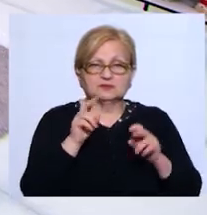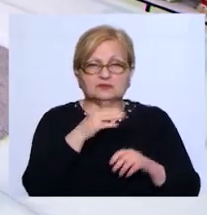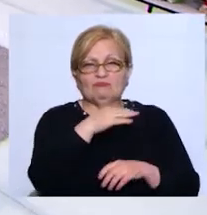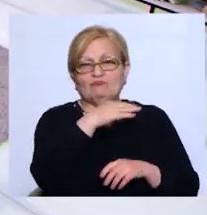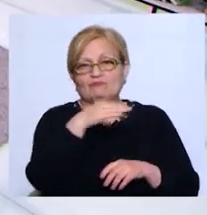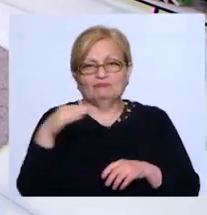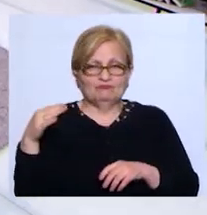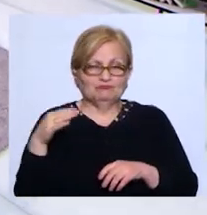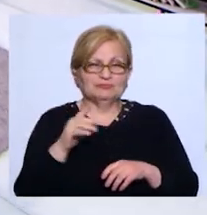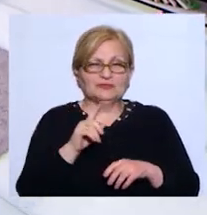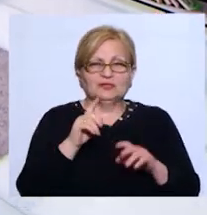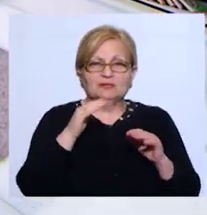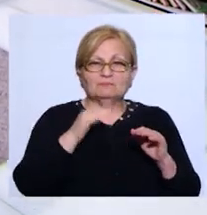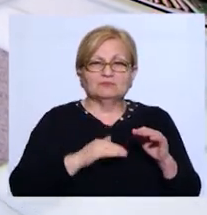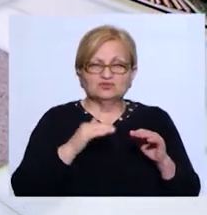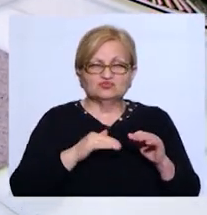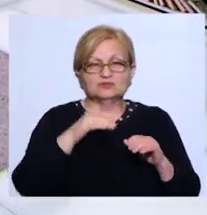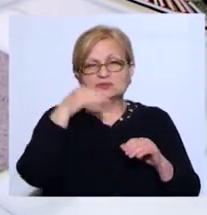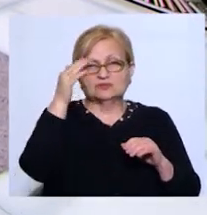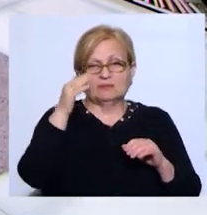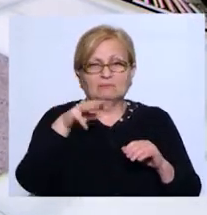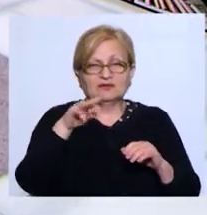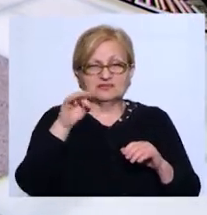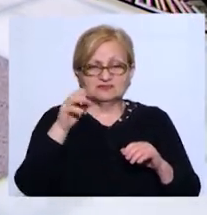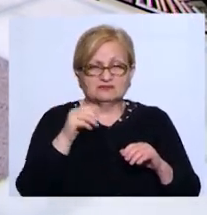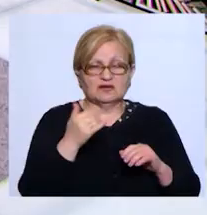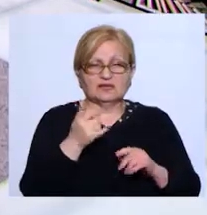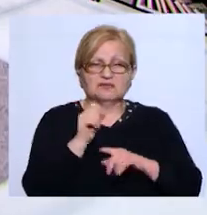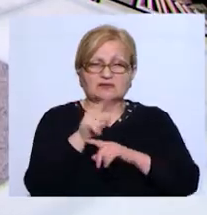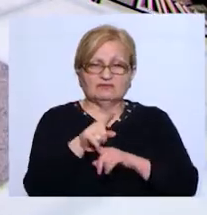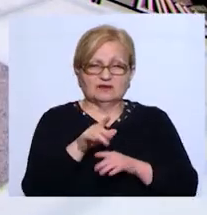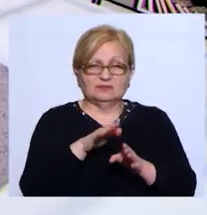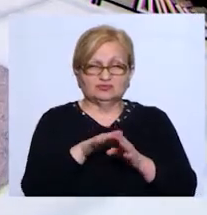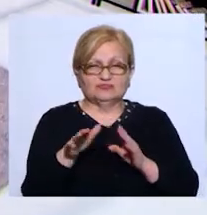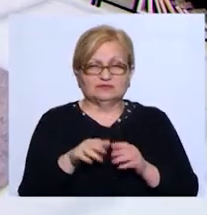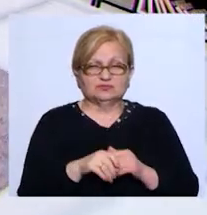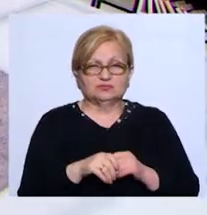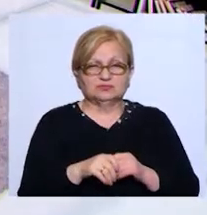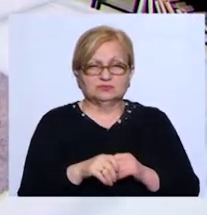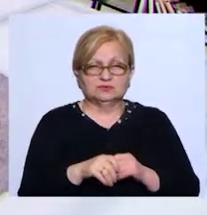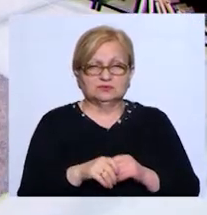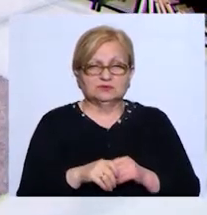მნიშვნელი, ვიცით რას ნიშნავს წილადის მრიცხველი, მოდი დავალებათ შევასრულოთ.